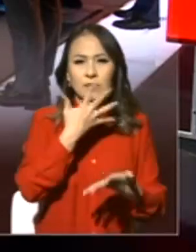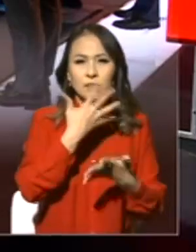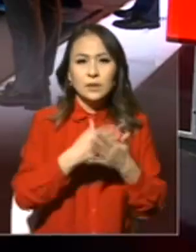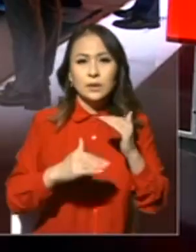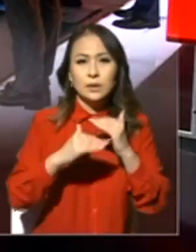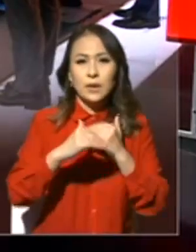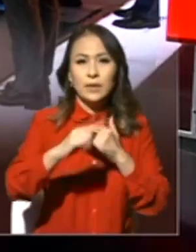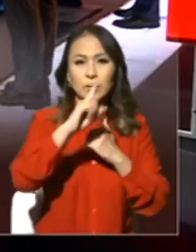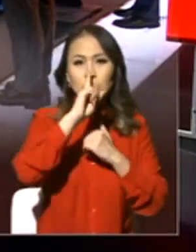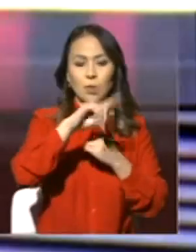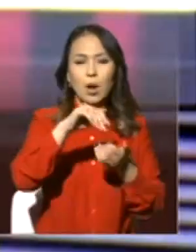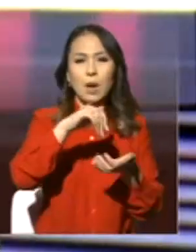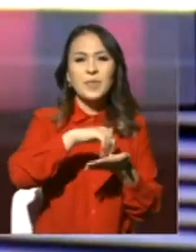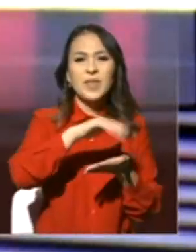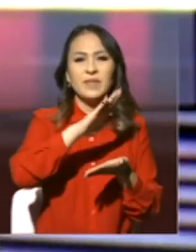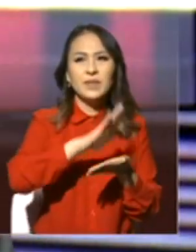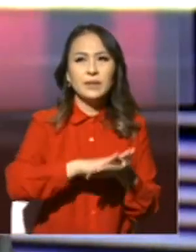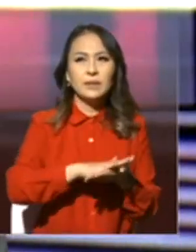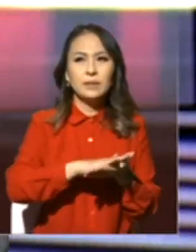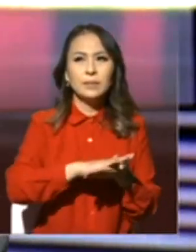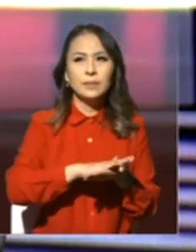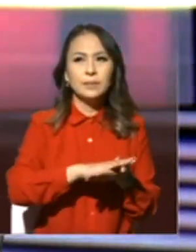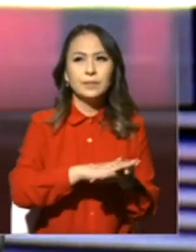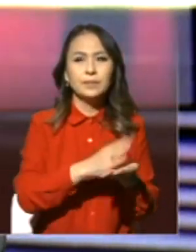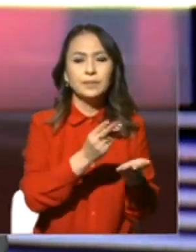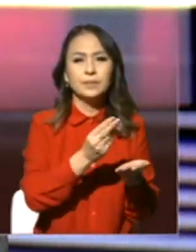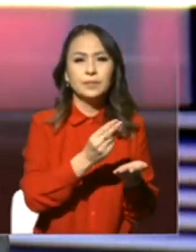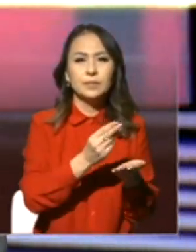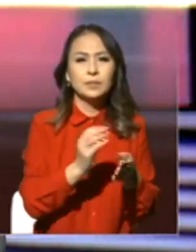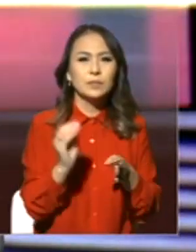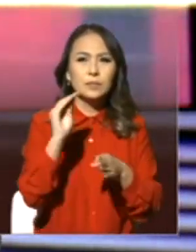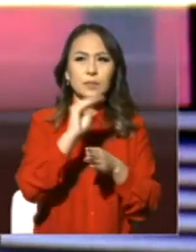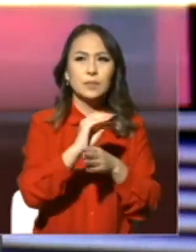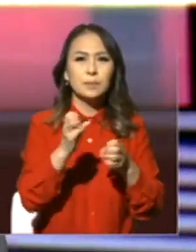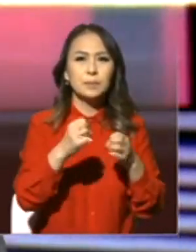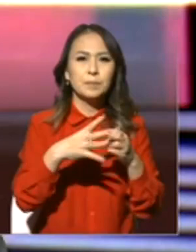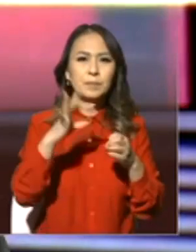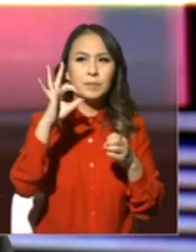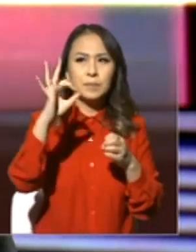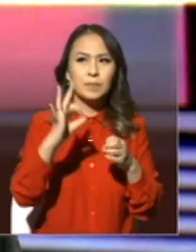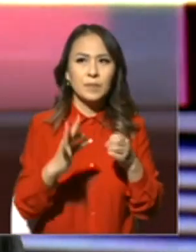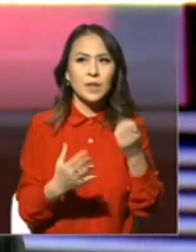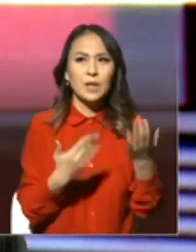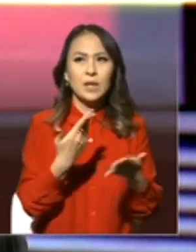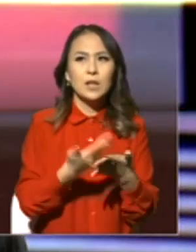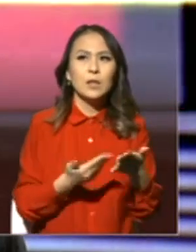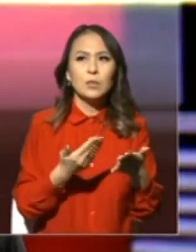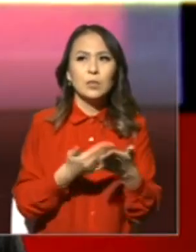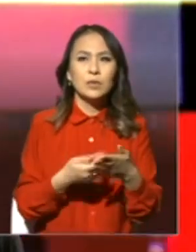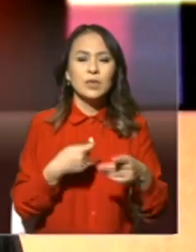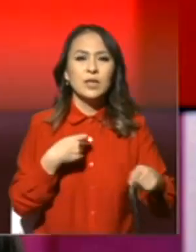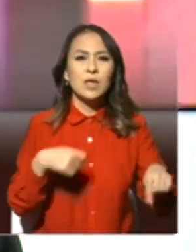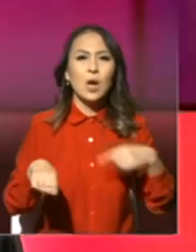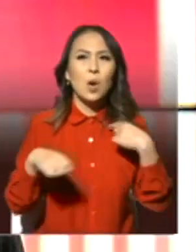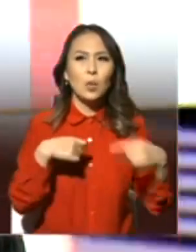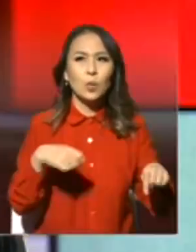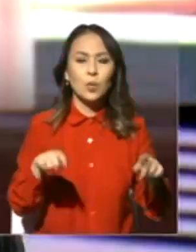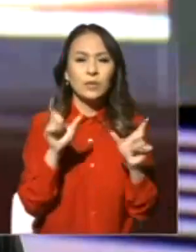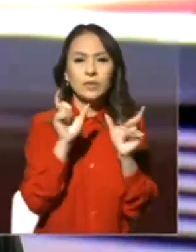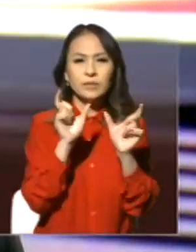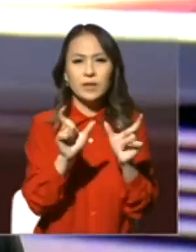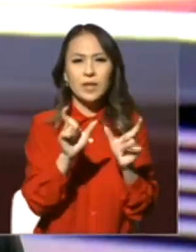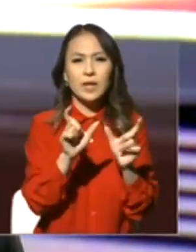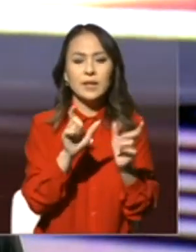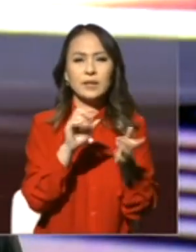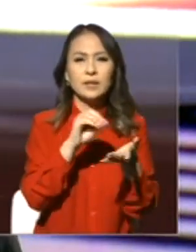болмаса, оптовиктер, оптовиктің бағасын 15% қосамыз да, міне рекомендуемая цена в торговле дейміз, соны